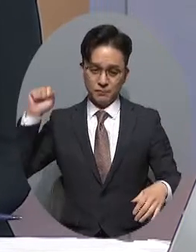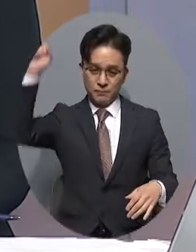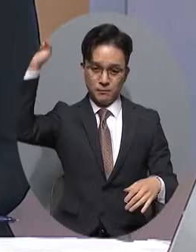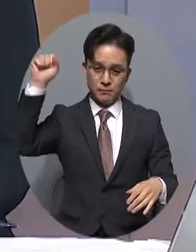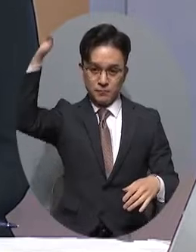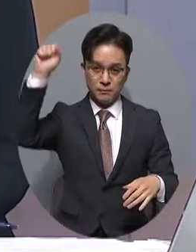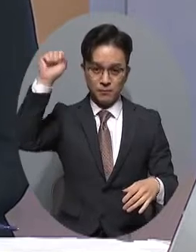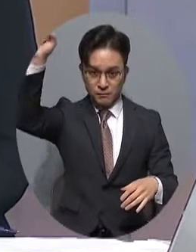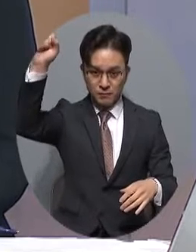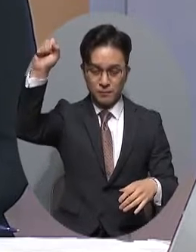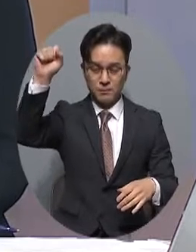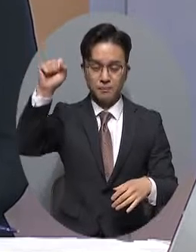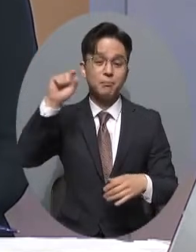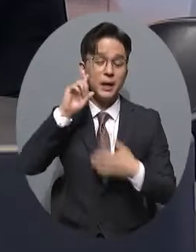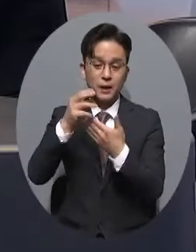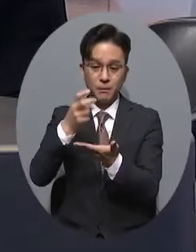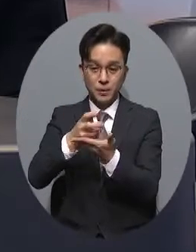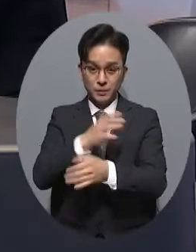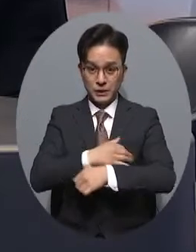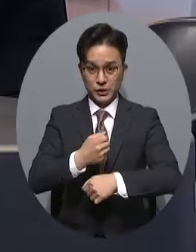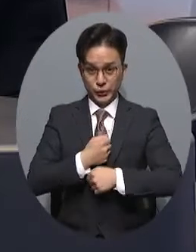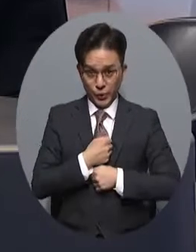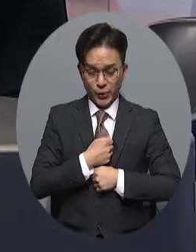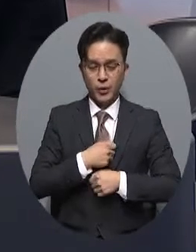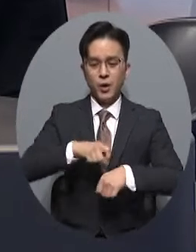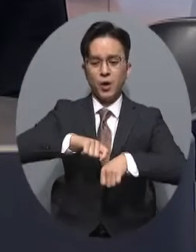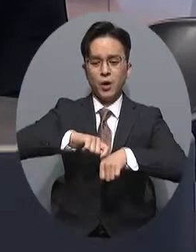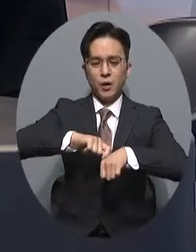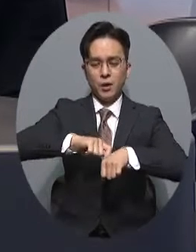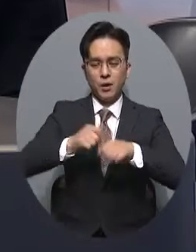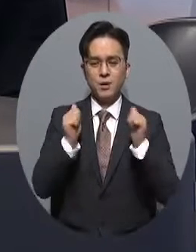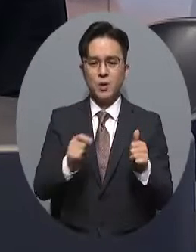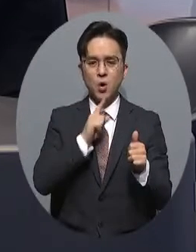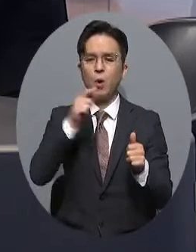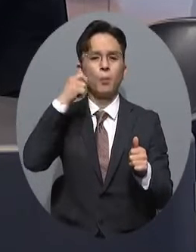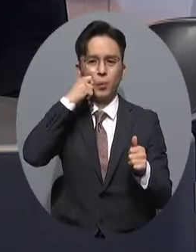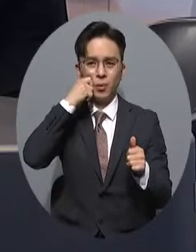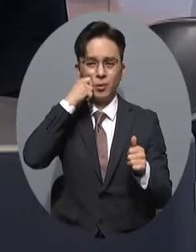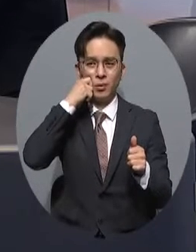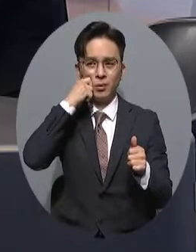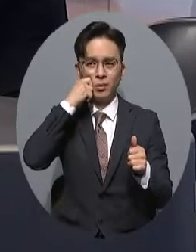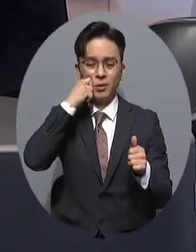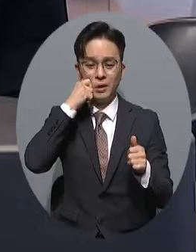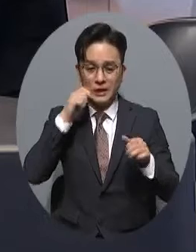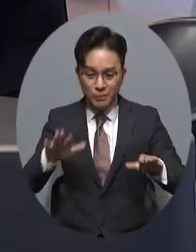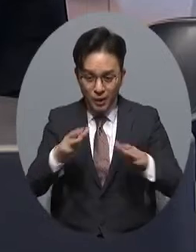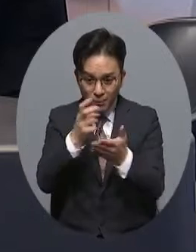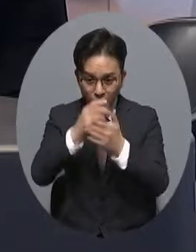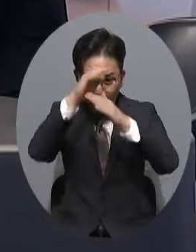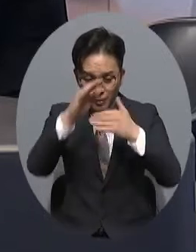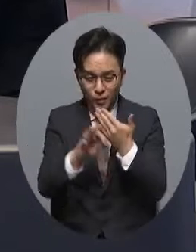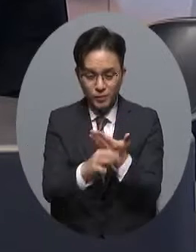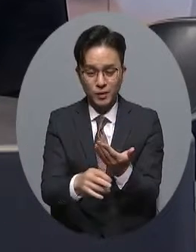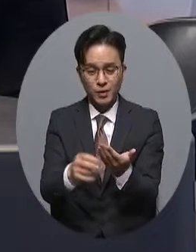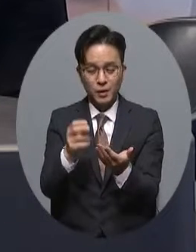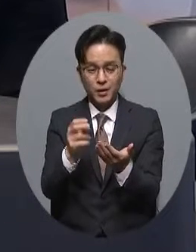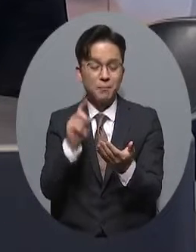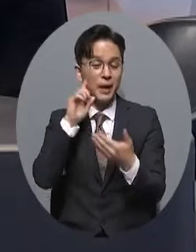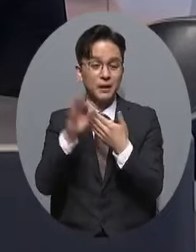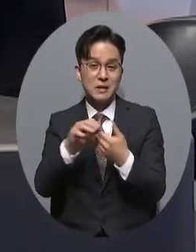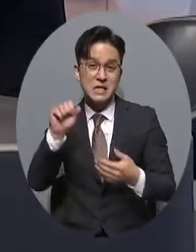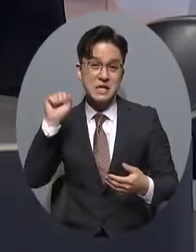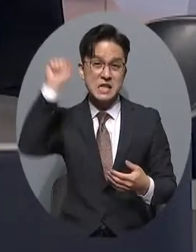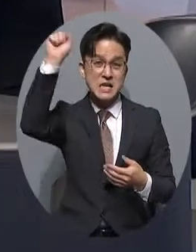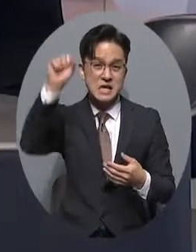있잖아요 그렇다면 이제 노란 봉투법은 불법 집회를 해도 손해배상 청구를 할 수 없다는 건데 자 그러면 이게 어떻게 좀